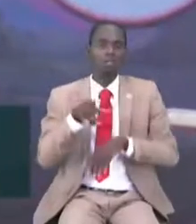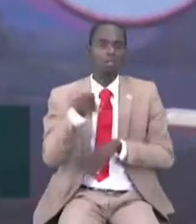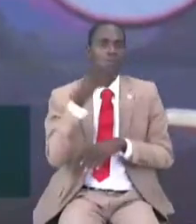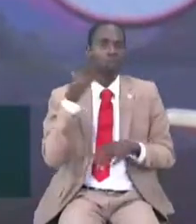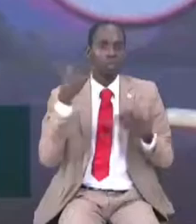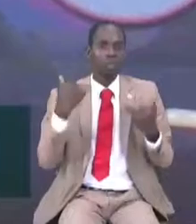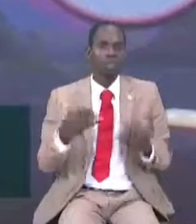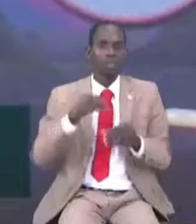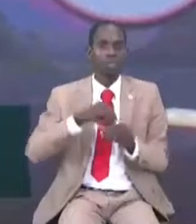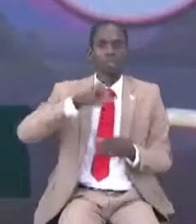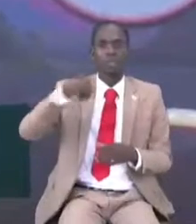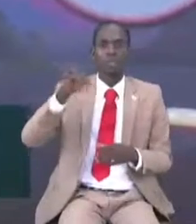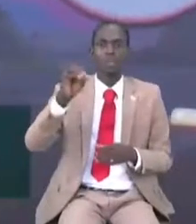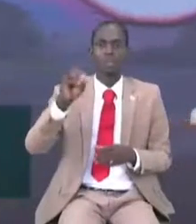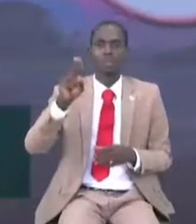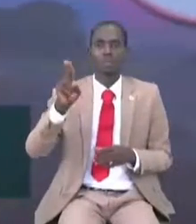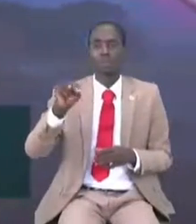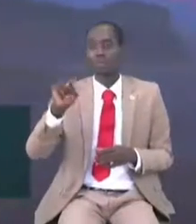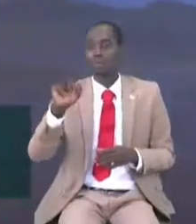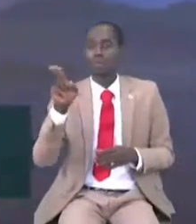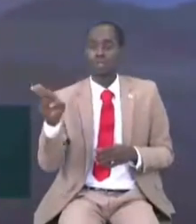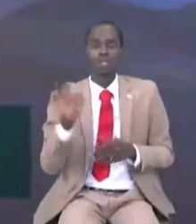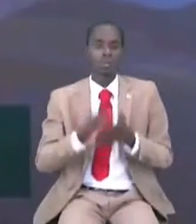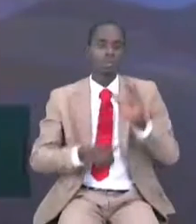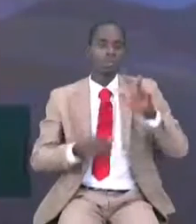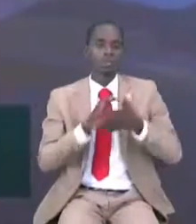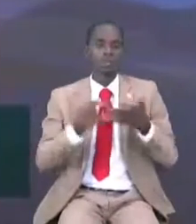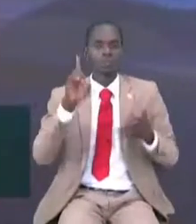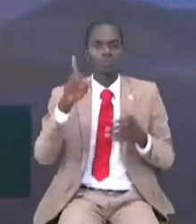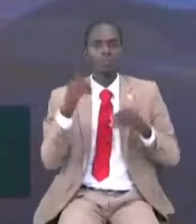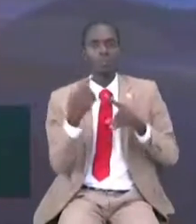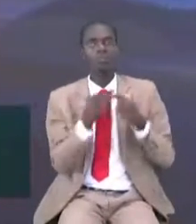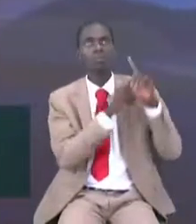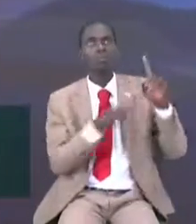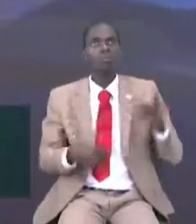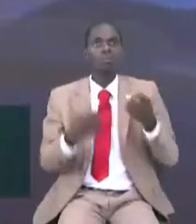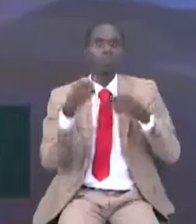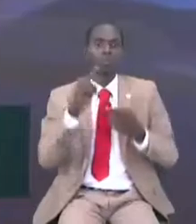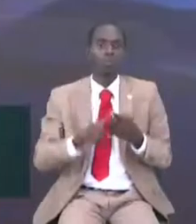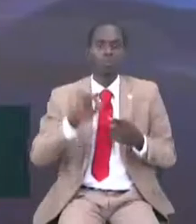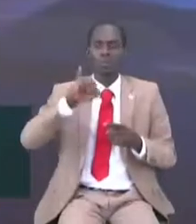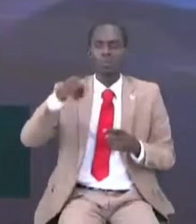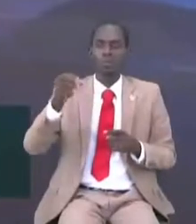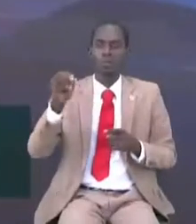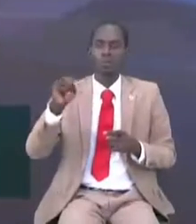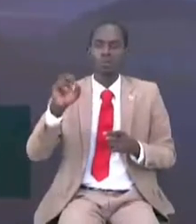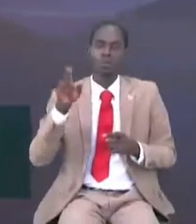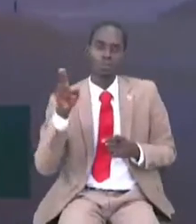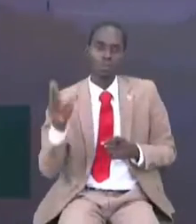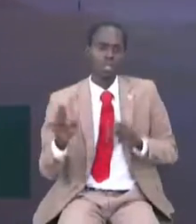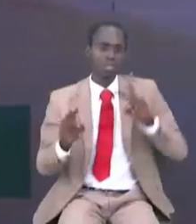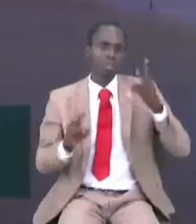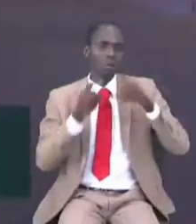de l'Éternel fut adressée à Jonas une seconde fois en ces mots. Verset 2.